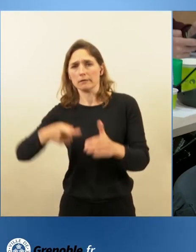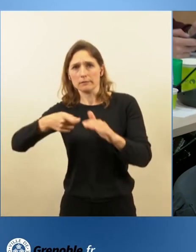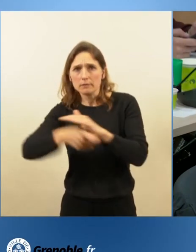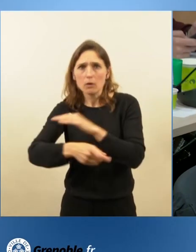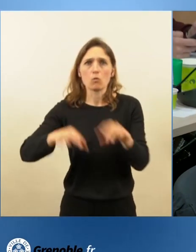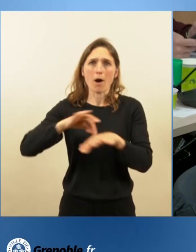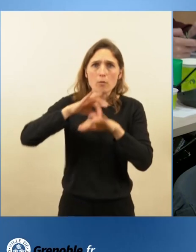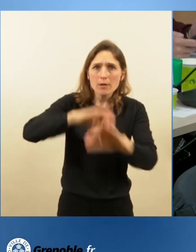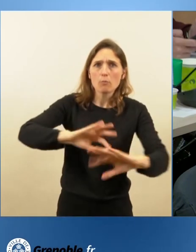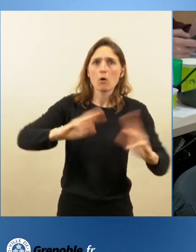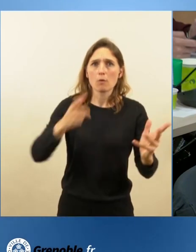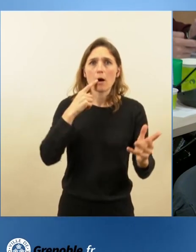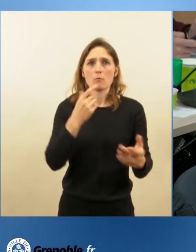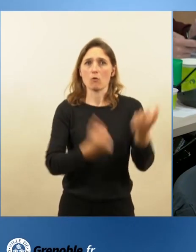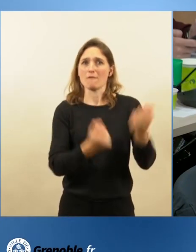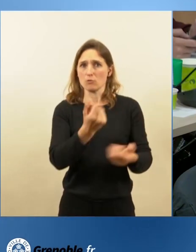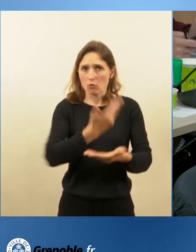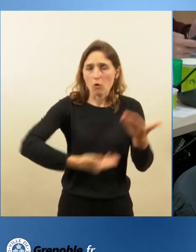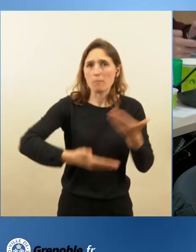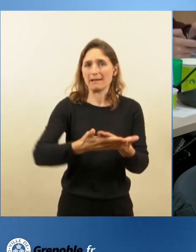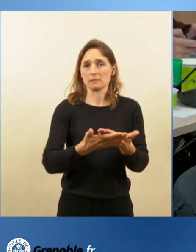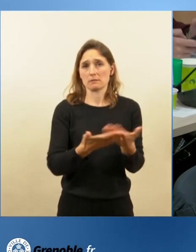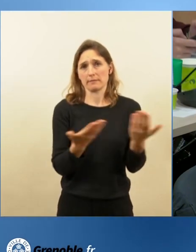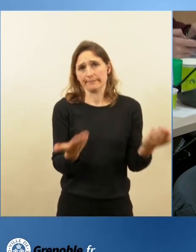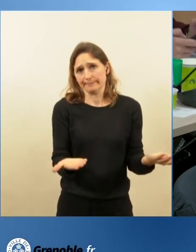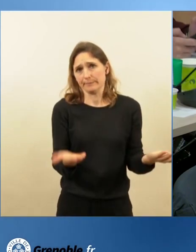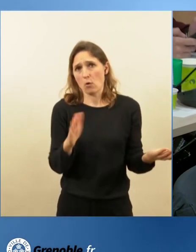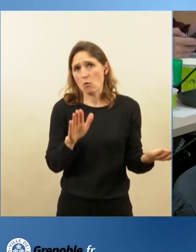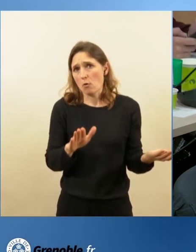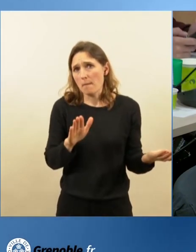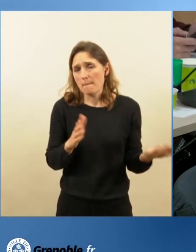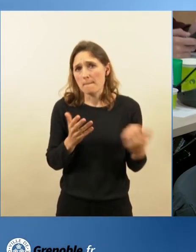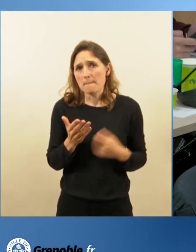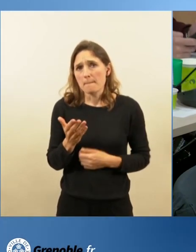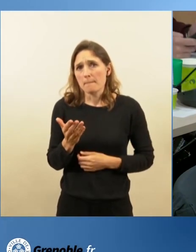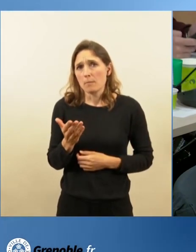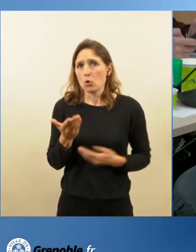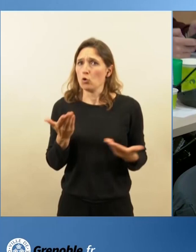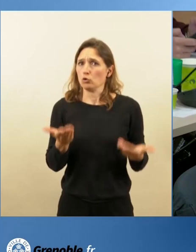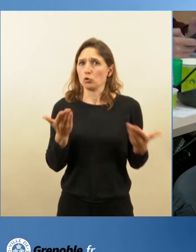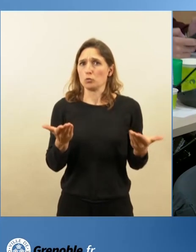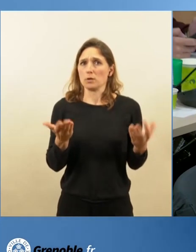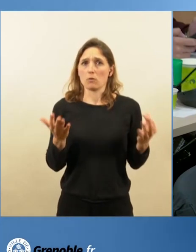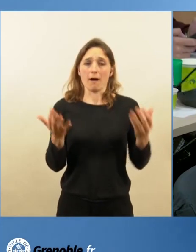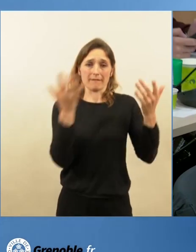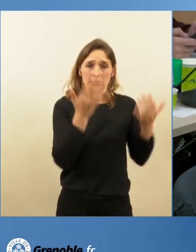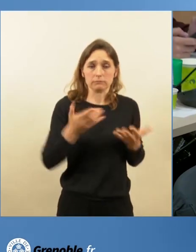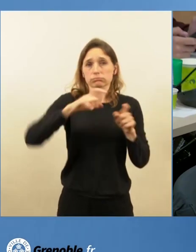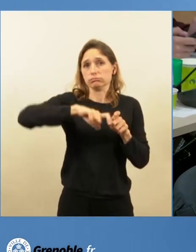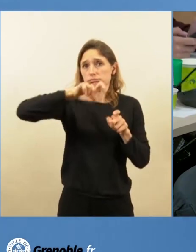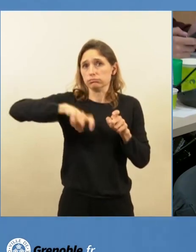versus le changement de véhicule là on est obligé quand même de dire que aujourd'hui dans les chiffres qui existent